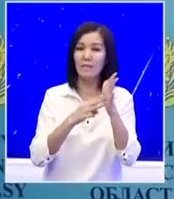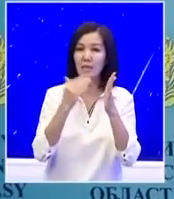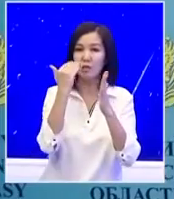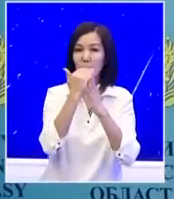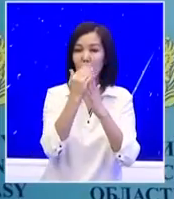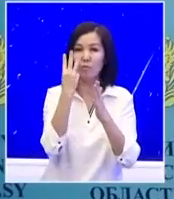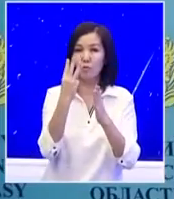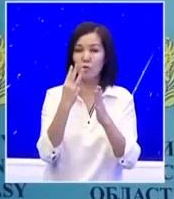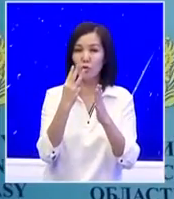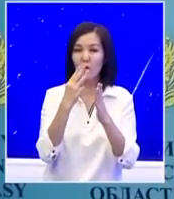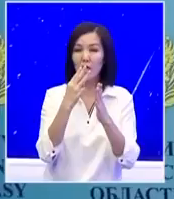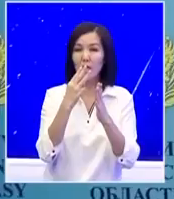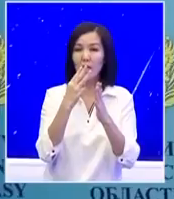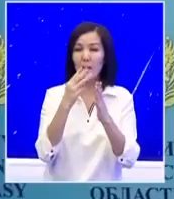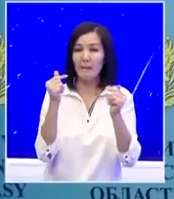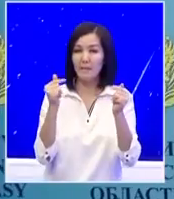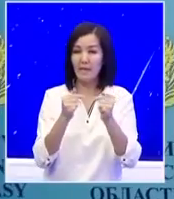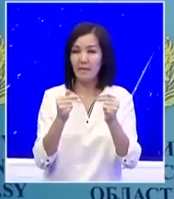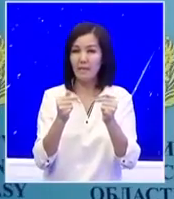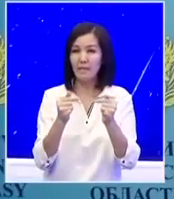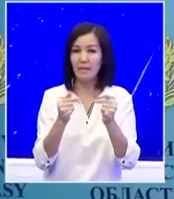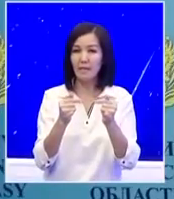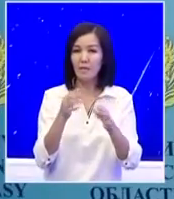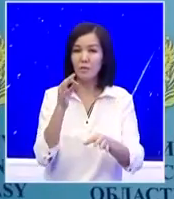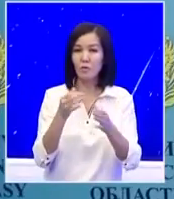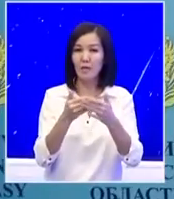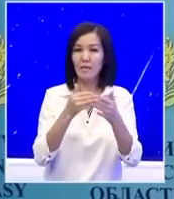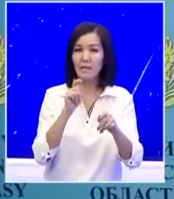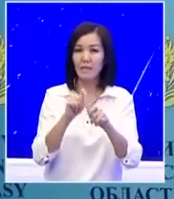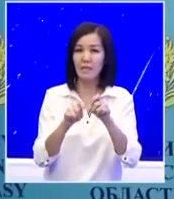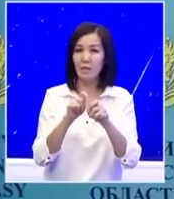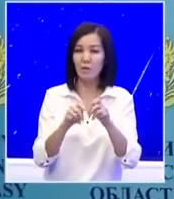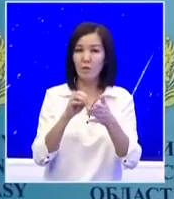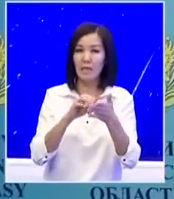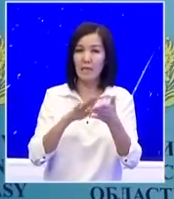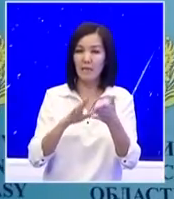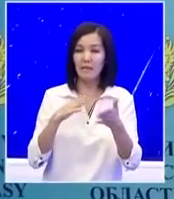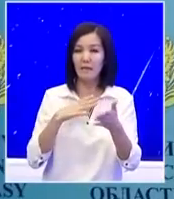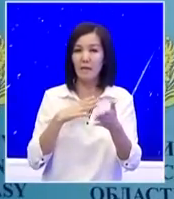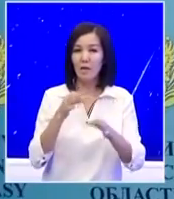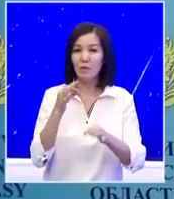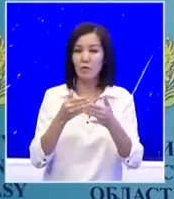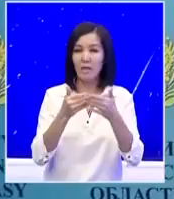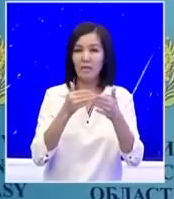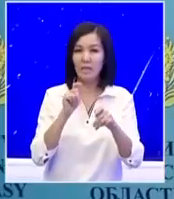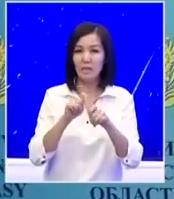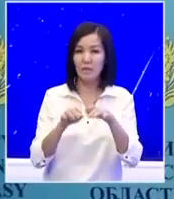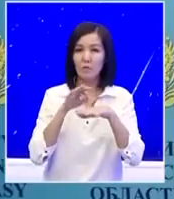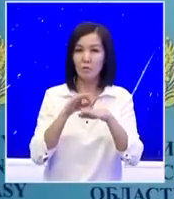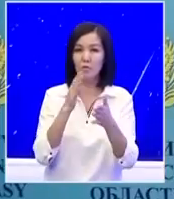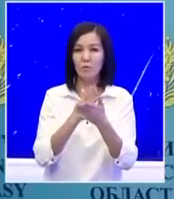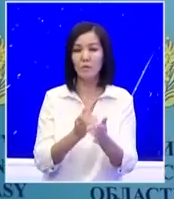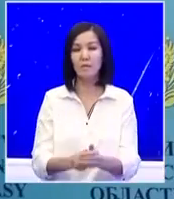бабының 3-ші бөлігіне сәйкес сотқа дейінгі тергеу амалдарына тіркелді. Осы сотқа дейінгі тергеу амалдар